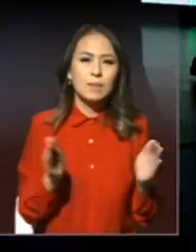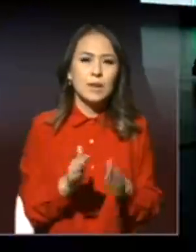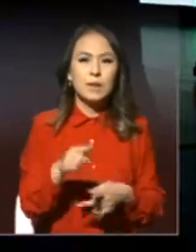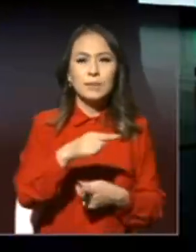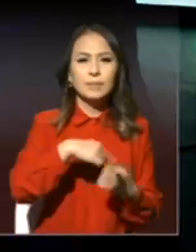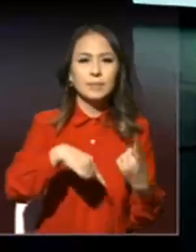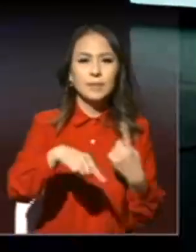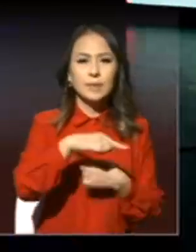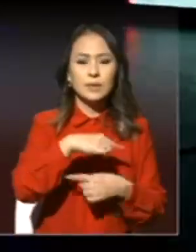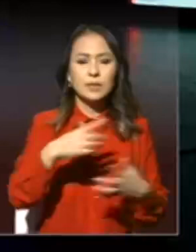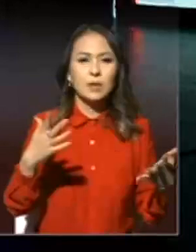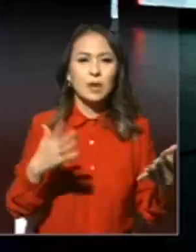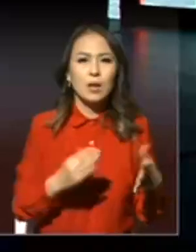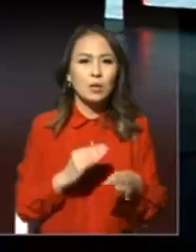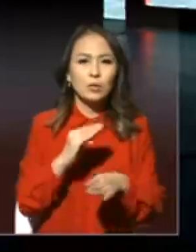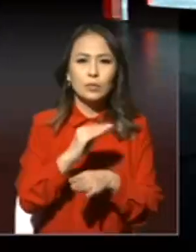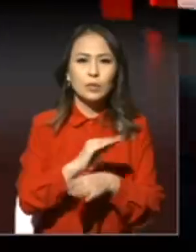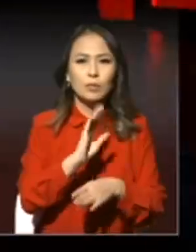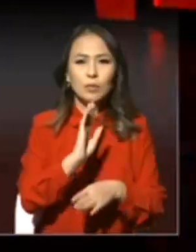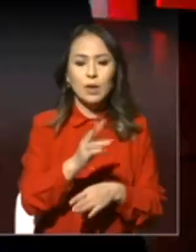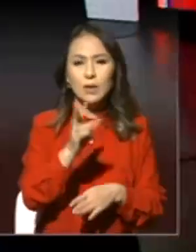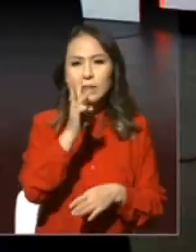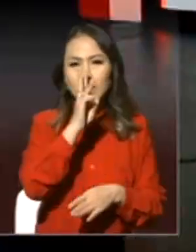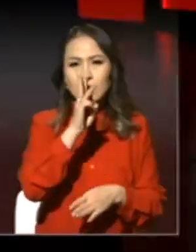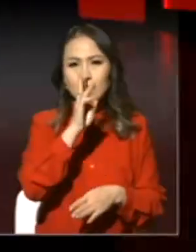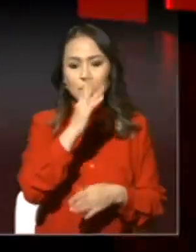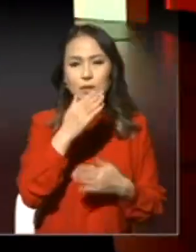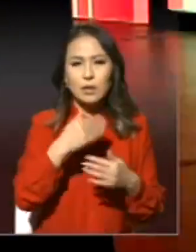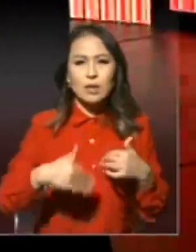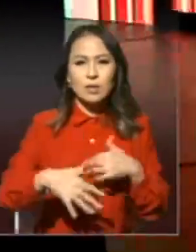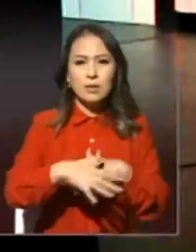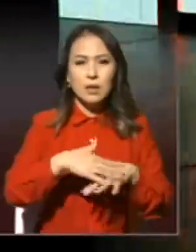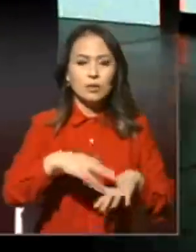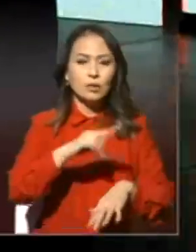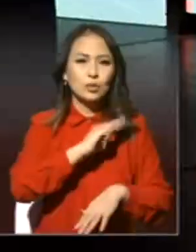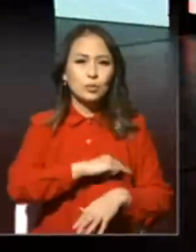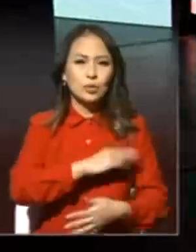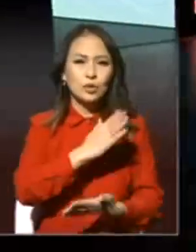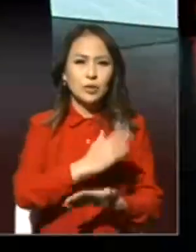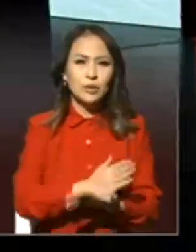айтады, біз қалай көбейтеміз ақысын. Оларда уже нарық жұмыс жасайды. Егер